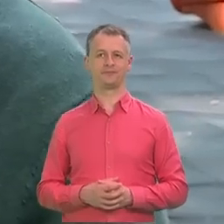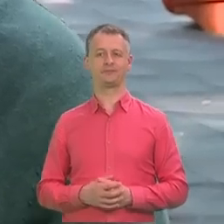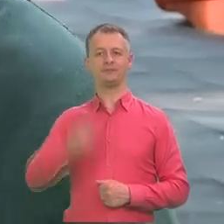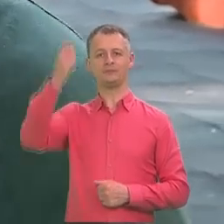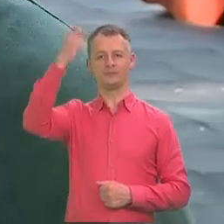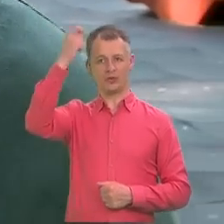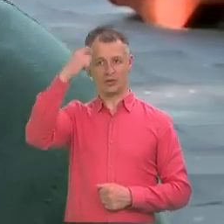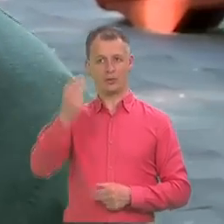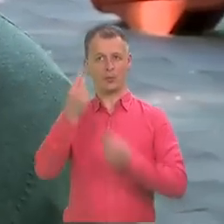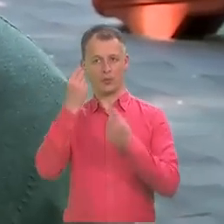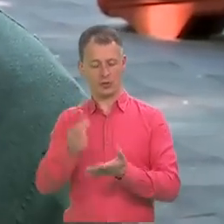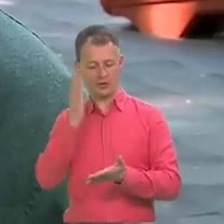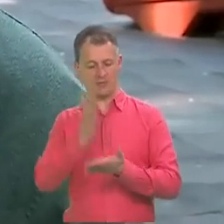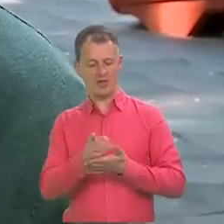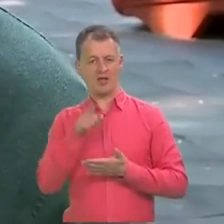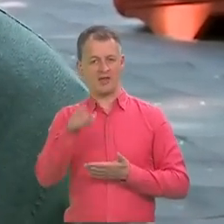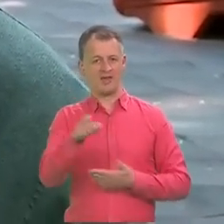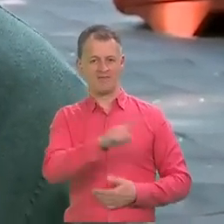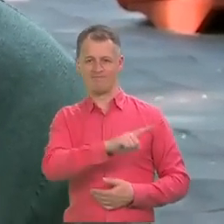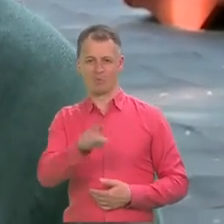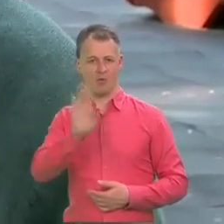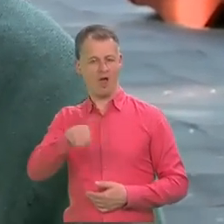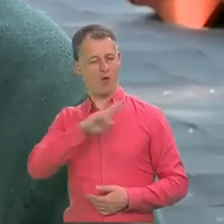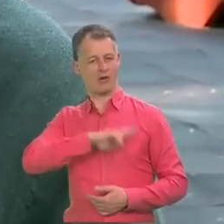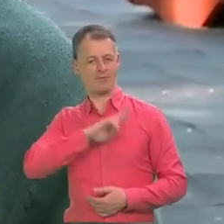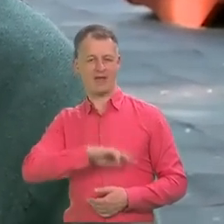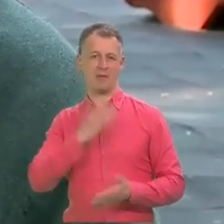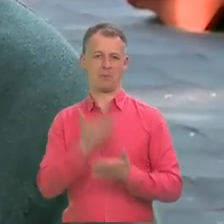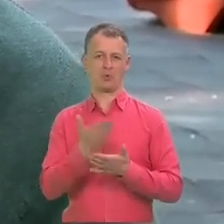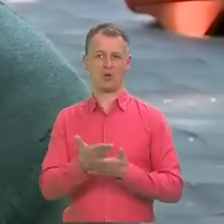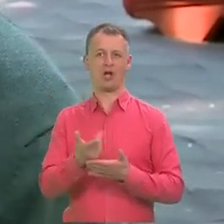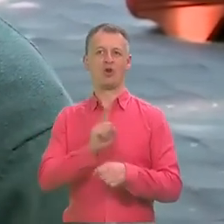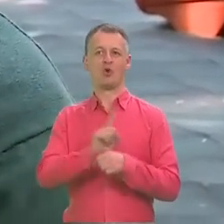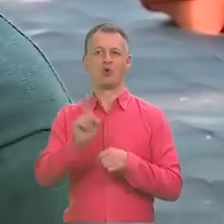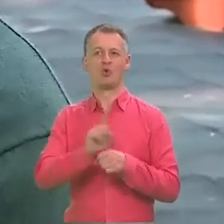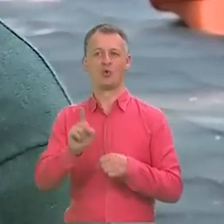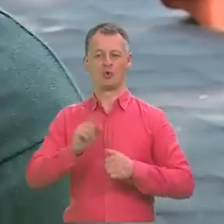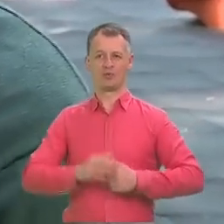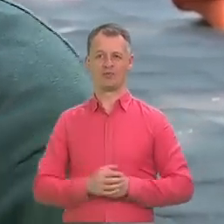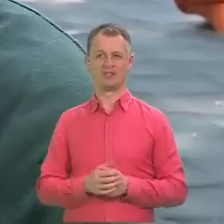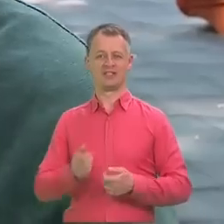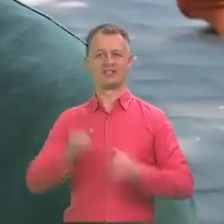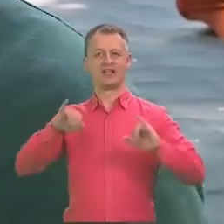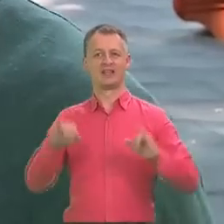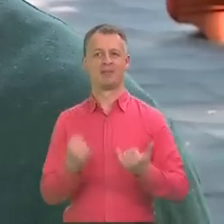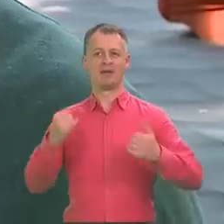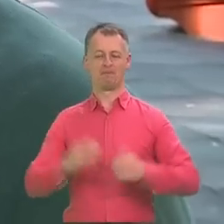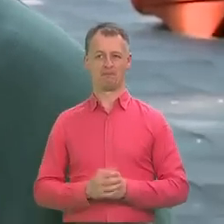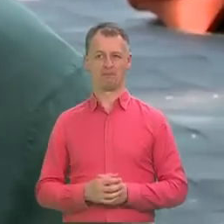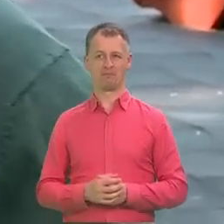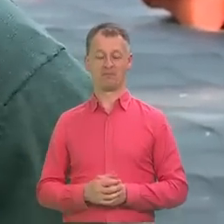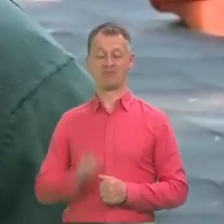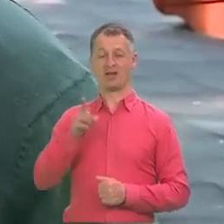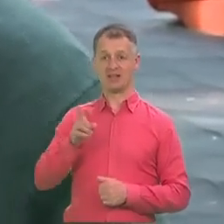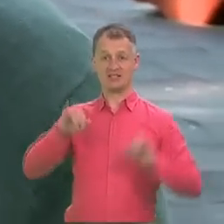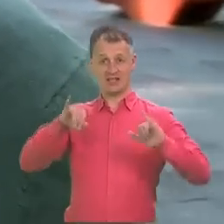Cetățenii, pe bună dreptate, nu mai au răbdare ca lucrurile să se întâmple. Dar ele